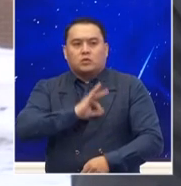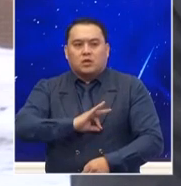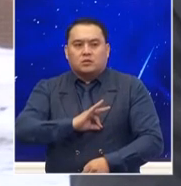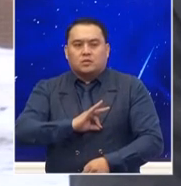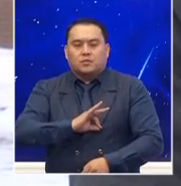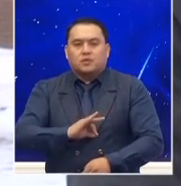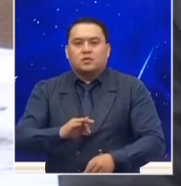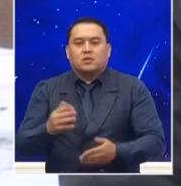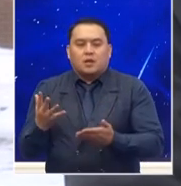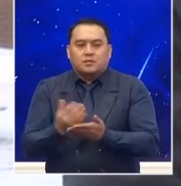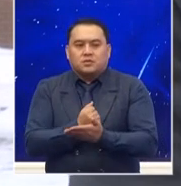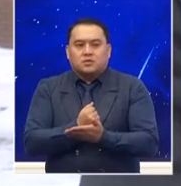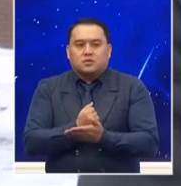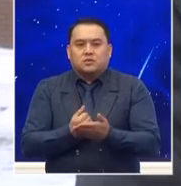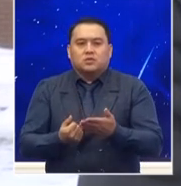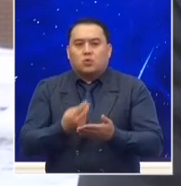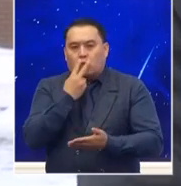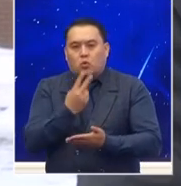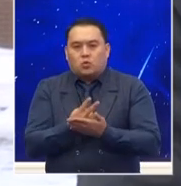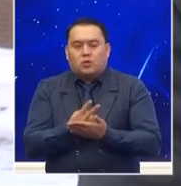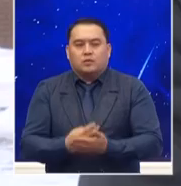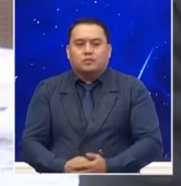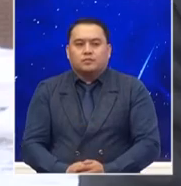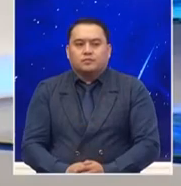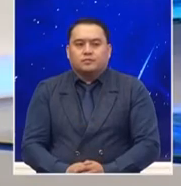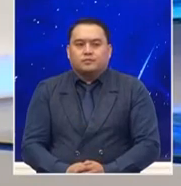Осындай табыстардың нәтижесі ретінде осыны көріп отырмыз.